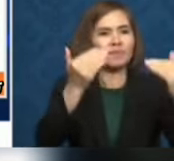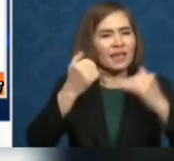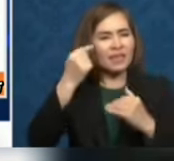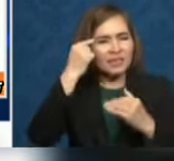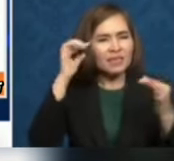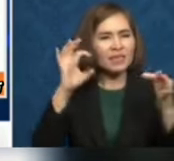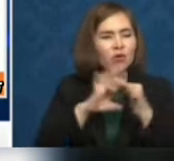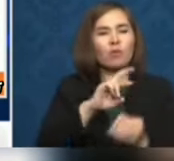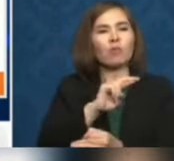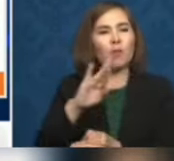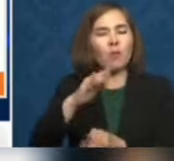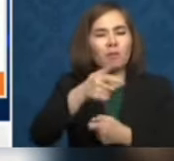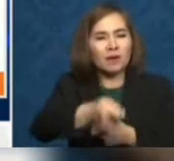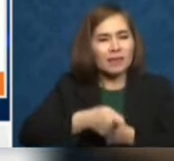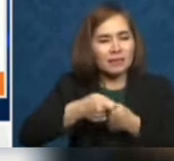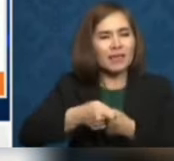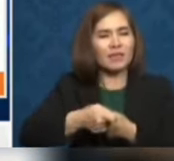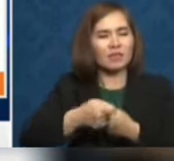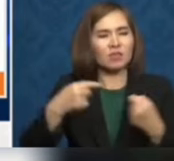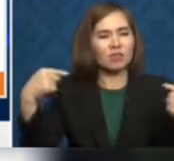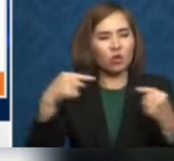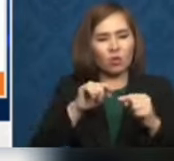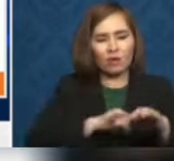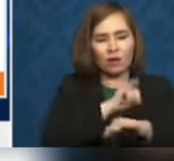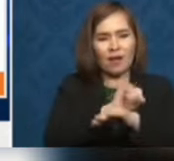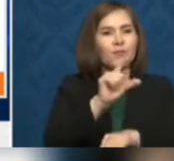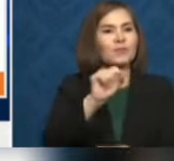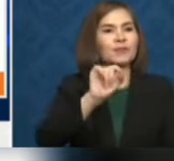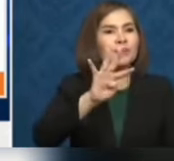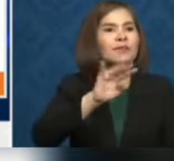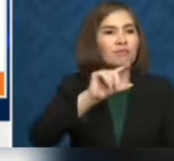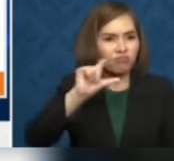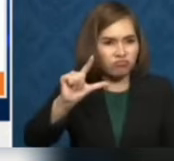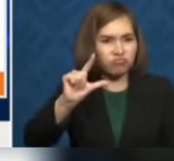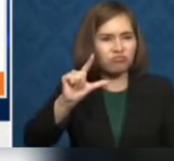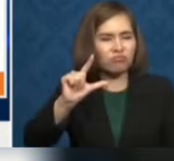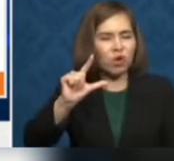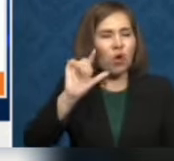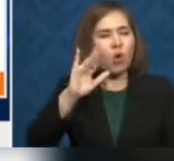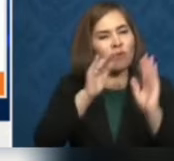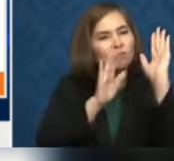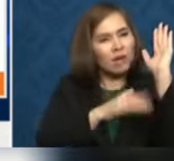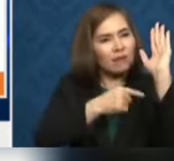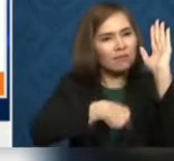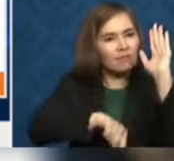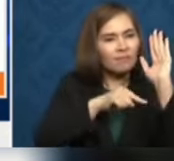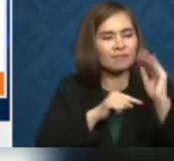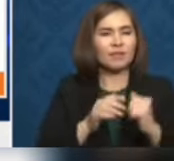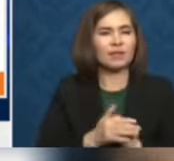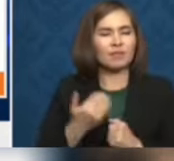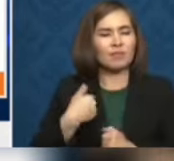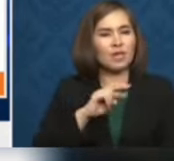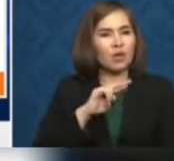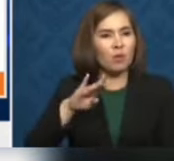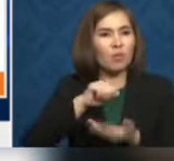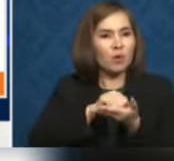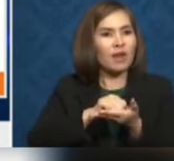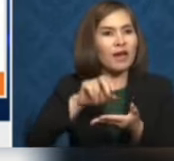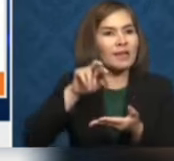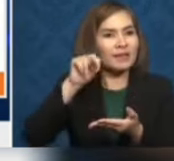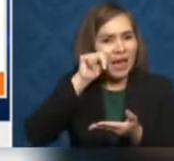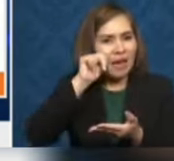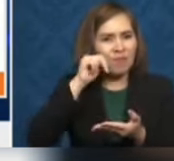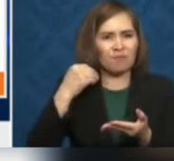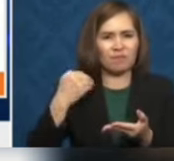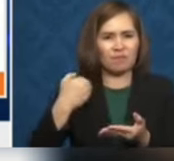ใต้ได้มั้ครับเกษตร 24ล้านไร่ 24ล้านไร่ในภาคใต้มีชลประทาน 3ล้าน